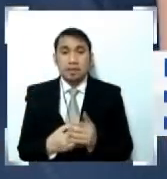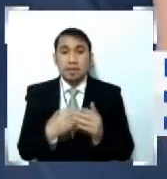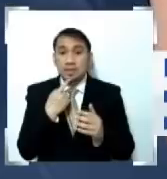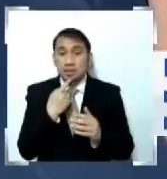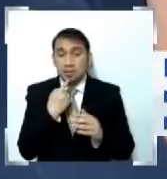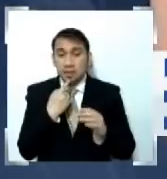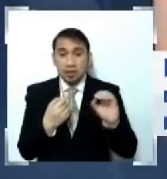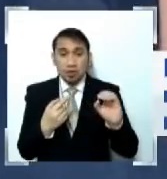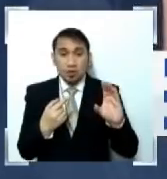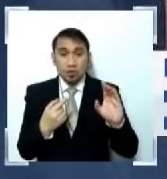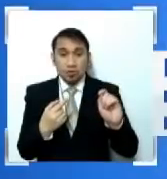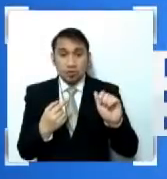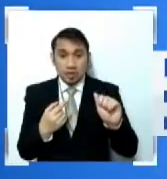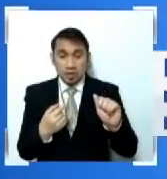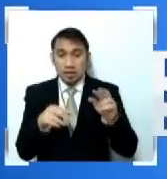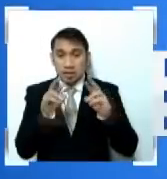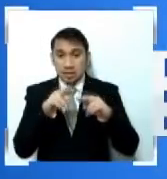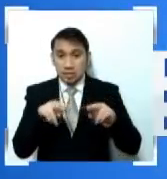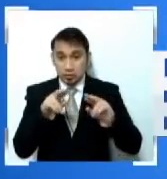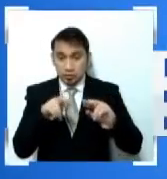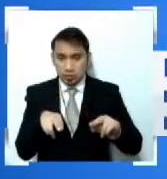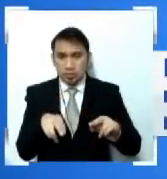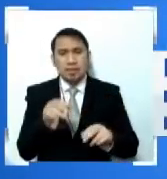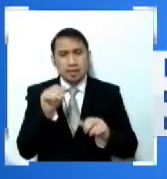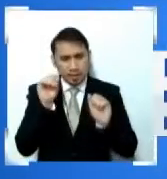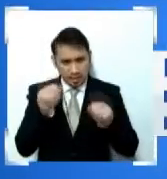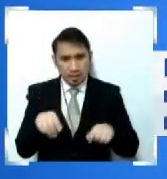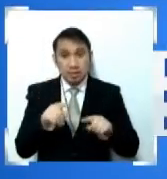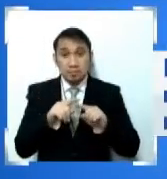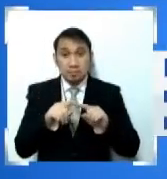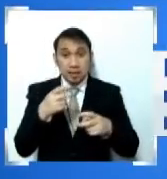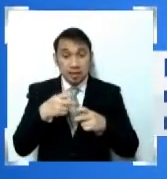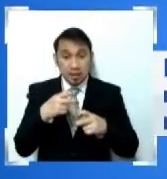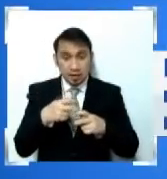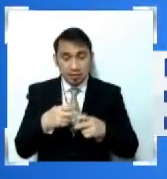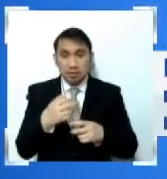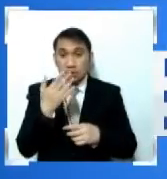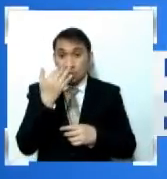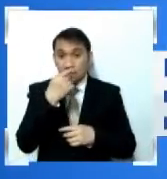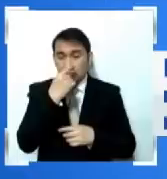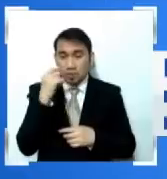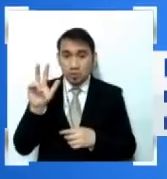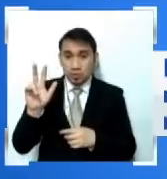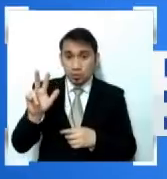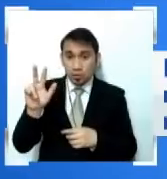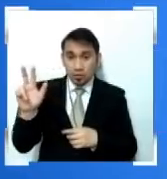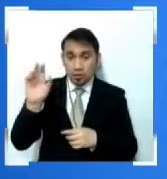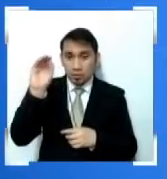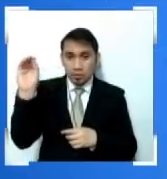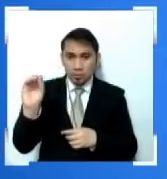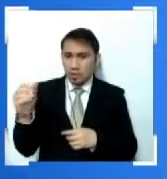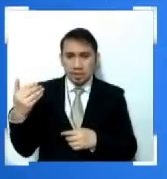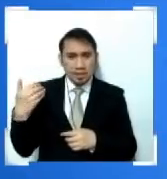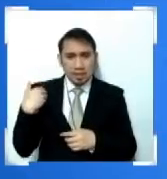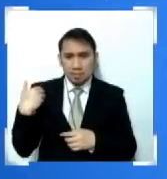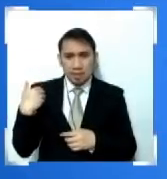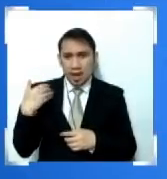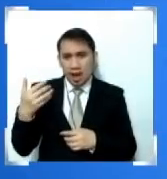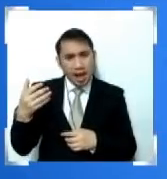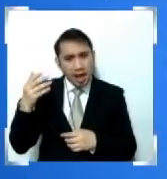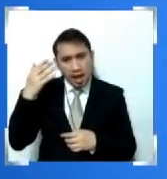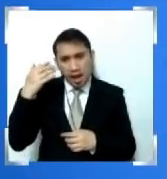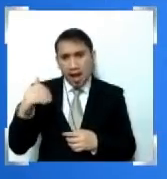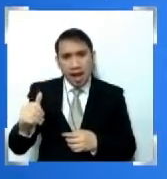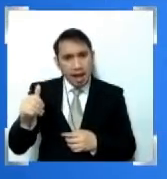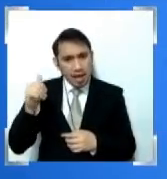yan, pero mahihirapan. Lalo't 33% ang ayaw magpabakuna ayon sa SWS survey. Kukulangin yan sa